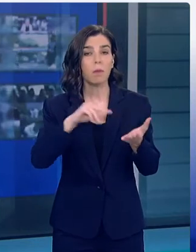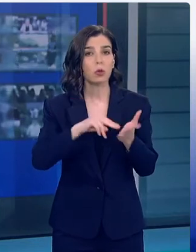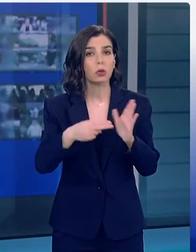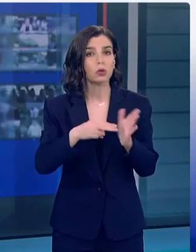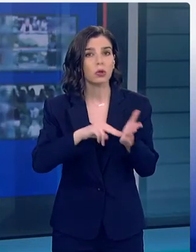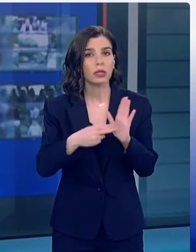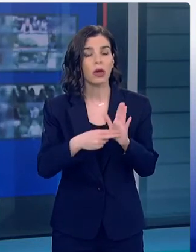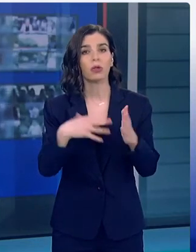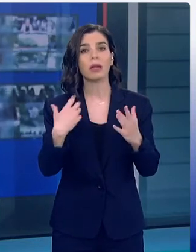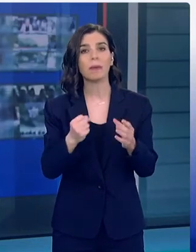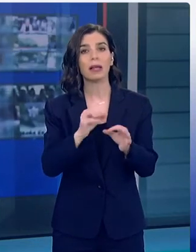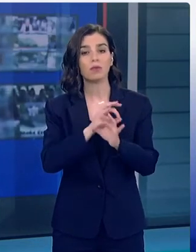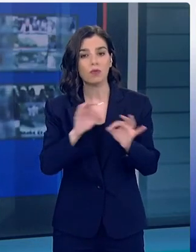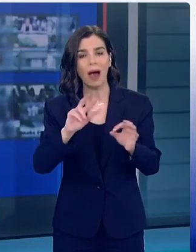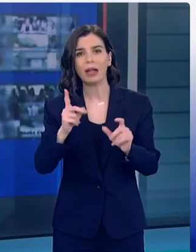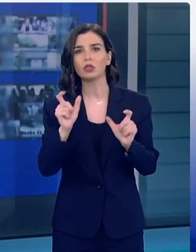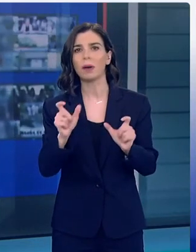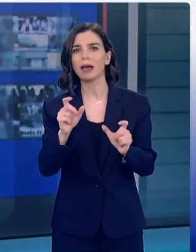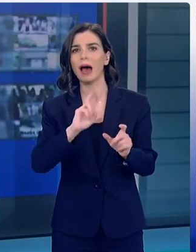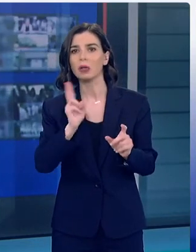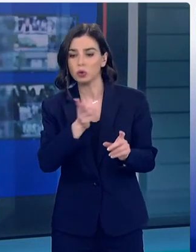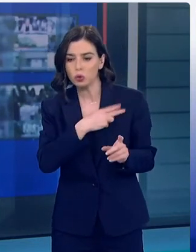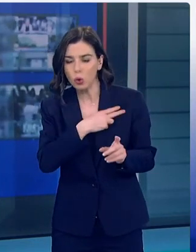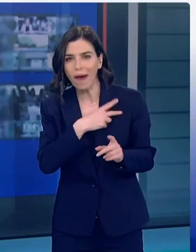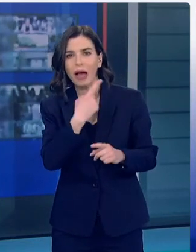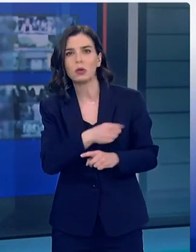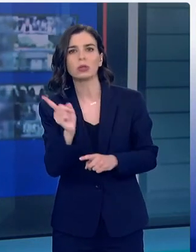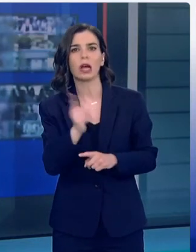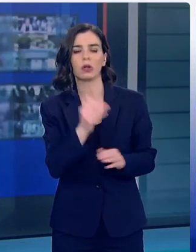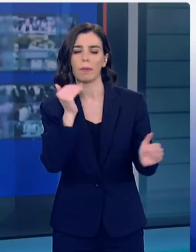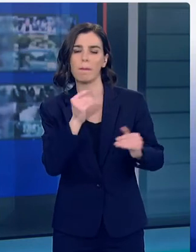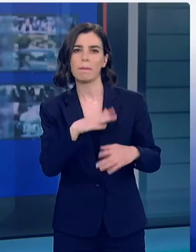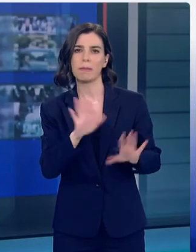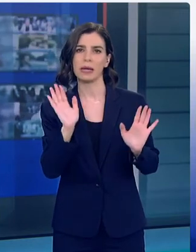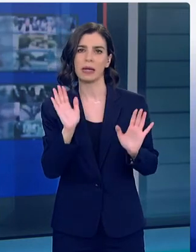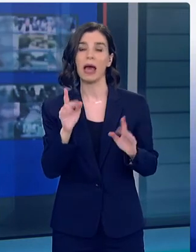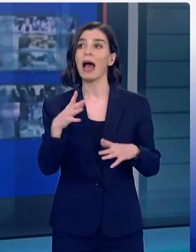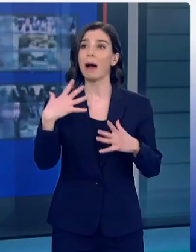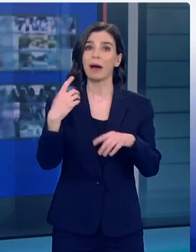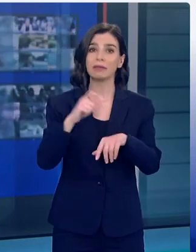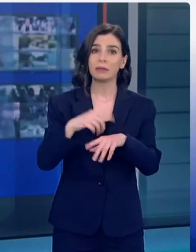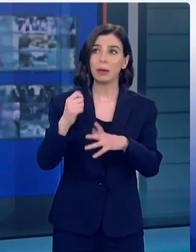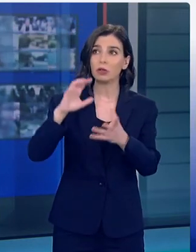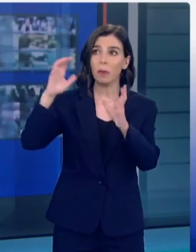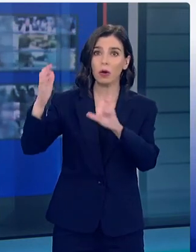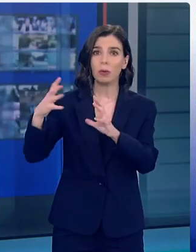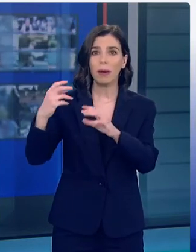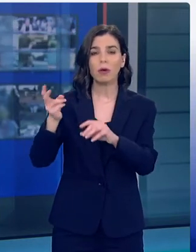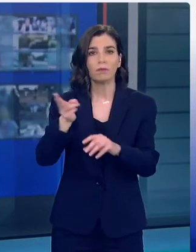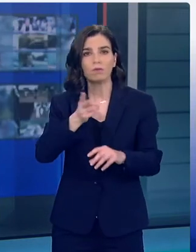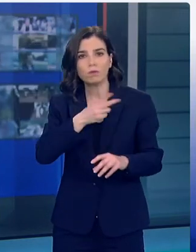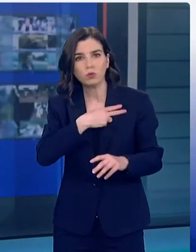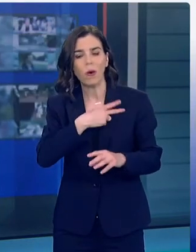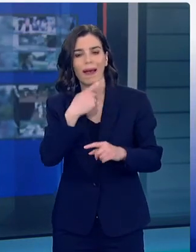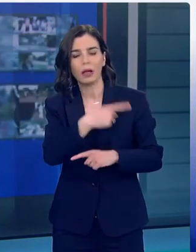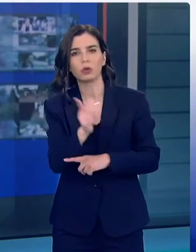όταν θα υπάρχει αξιόπιστο τεστ αντισωμάτων και ήδη γίνονται τεράστιες προσπάθειες πανευρωπαϊκό και παγκόσμιο επίπεδο να υπάρχουν αυτά τα αξιόπιστα τεστ, τα οποία θα